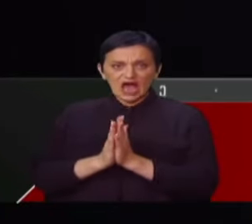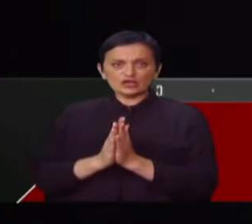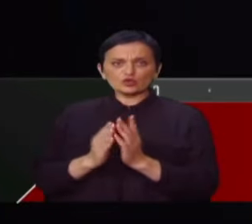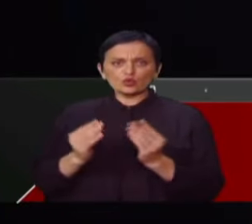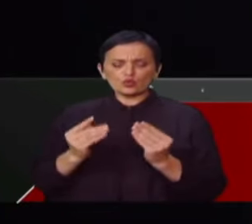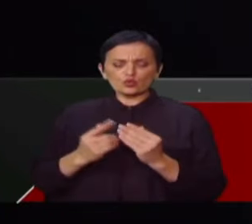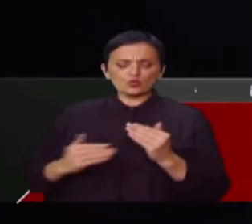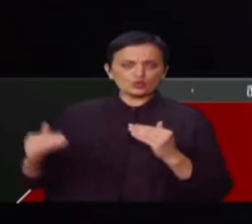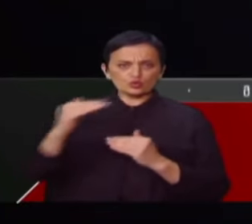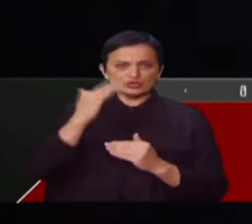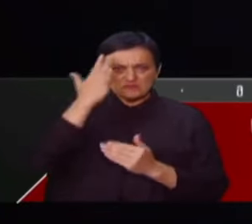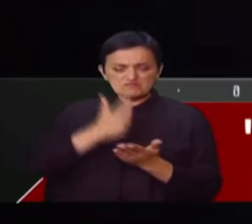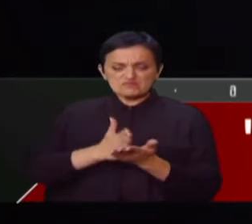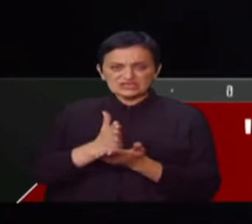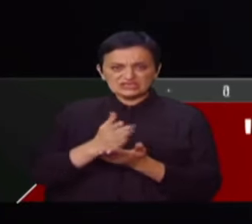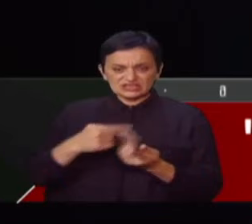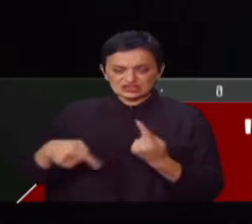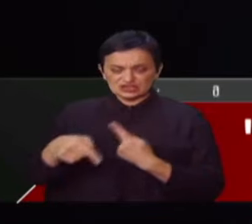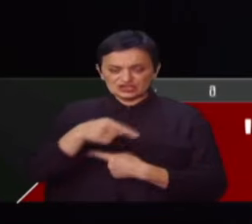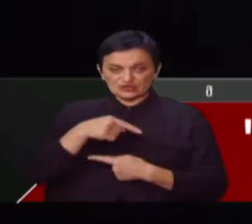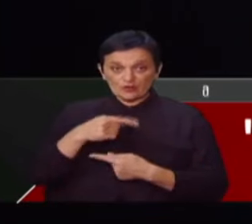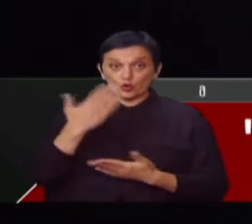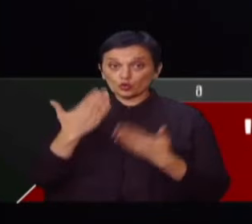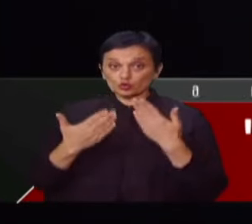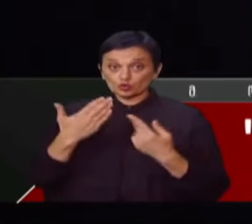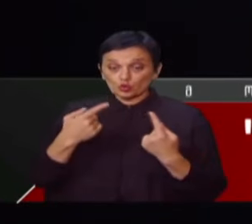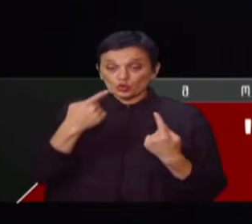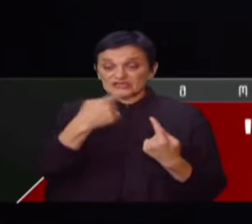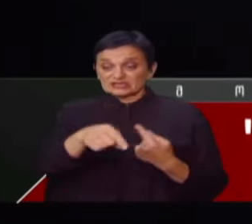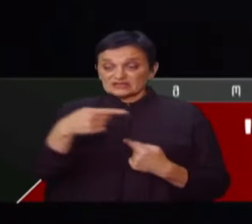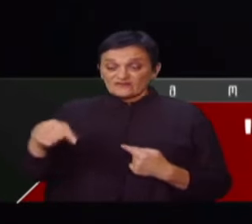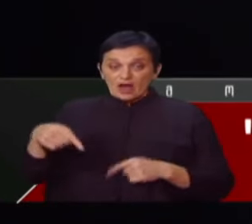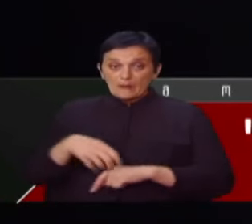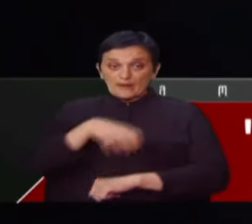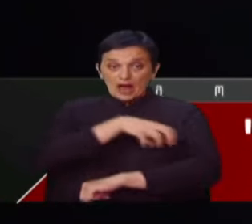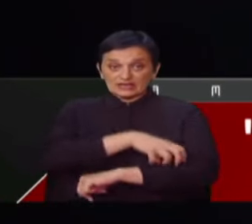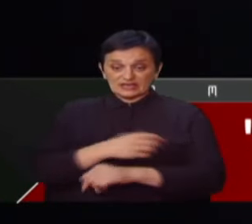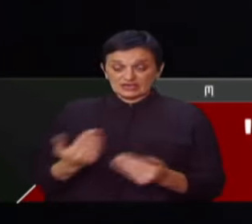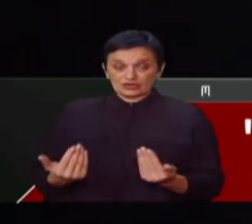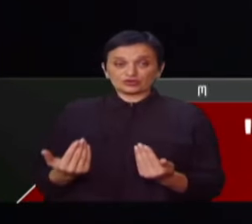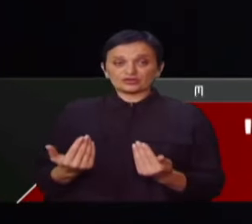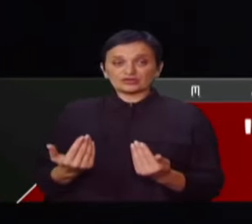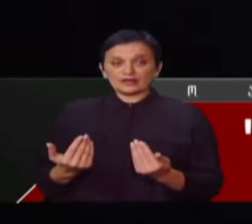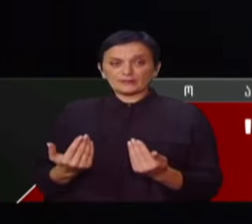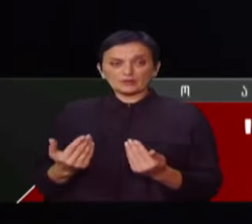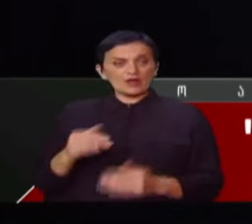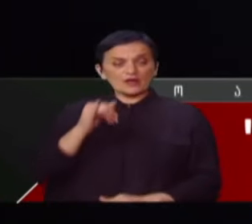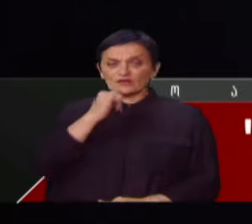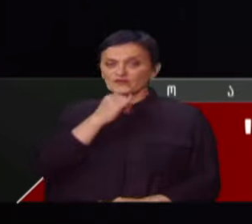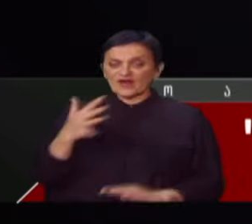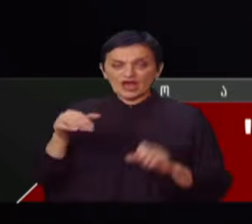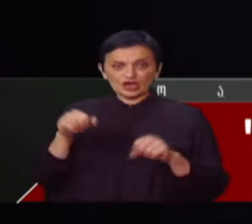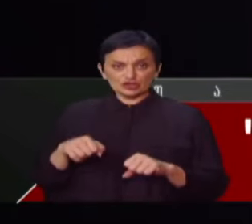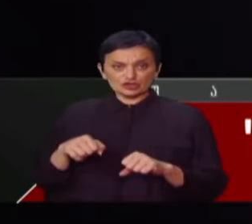უზენაესი მიზნის ირგვლივ. თუ სხვა პარტიებმა ამ ეტაპზე ვერ